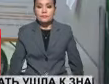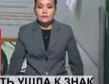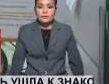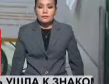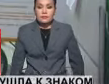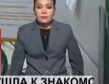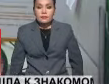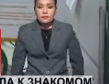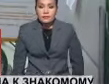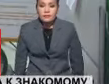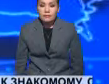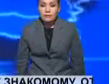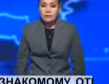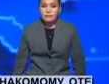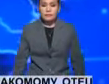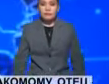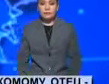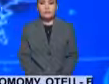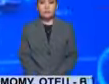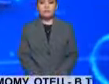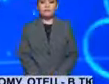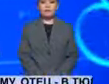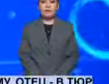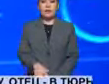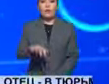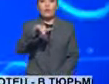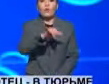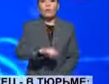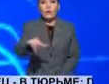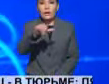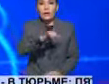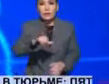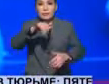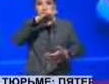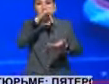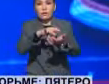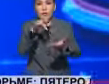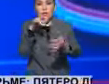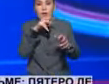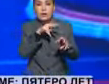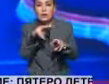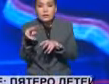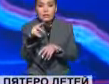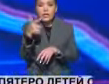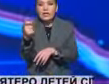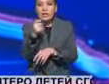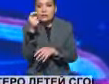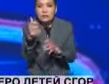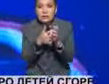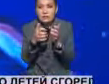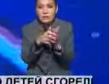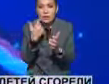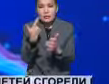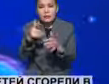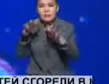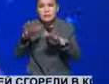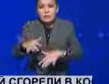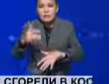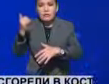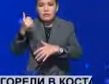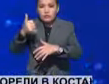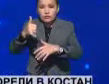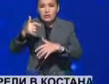Астана Таймс. В Уральске вот уже несколько дней наблюдается дефицит сжиженного газа на автозаправках. Местные жители